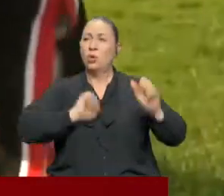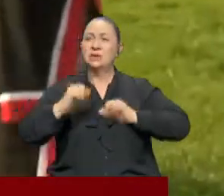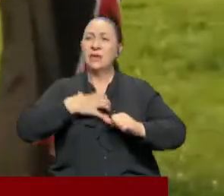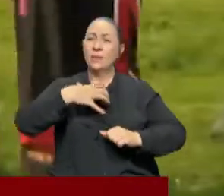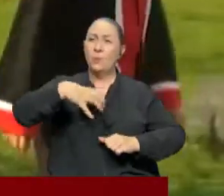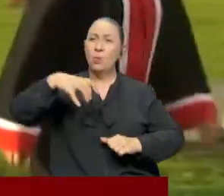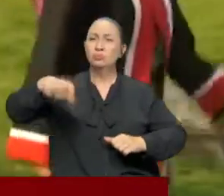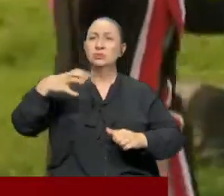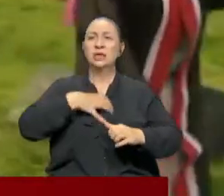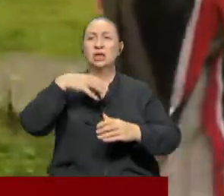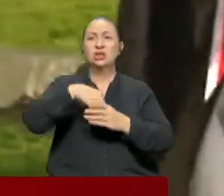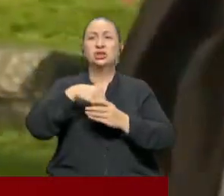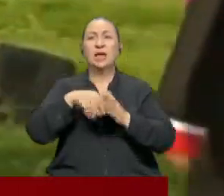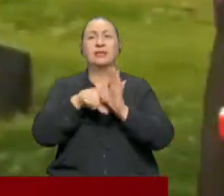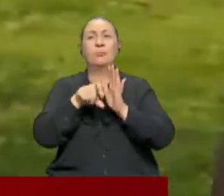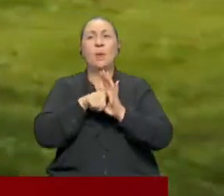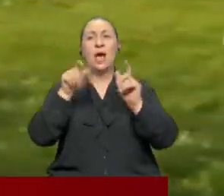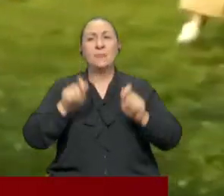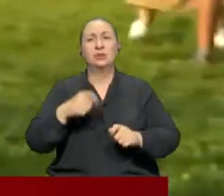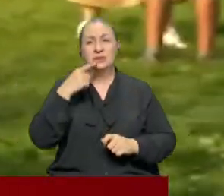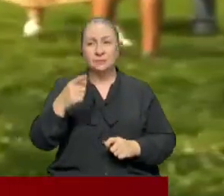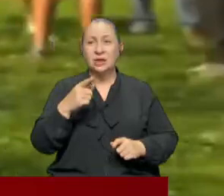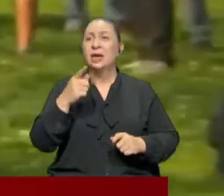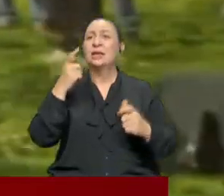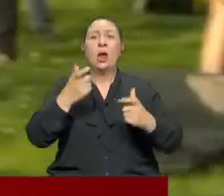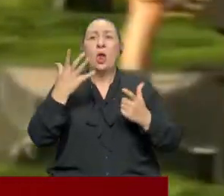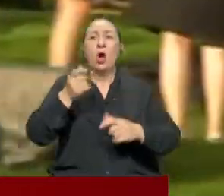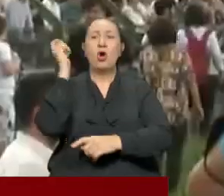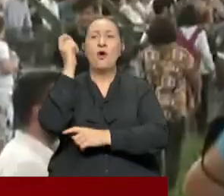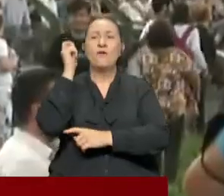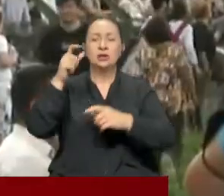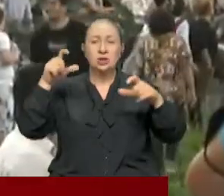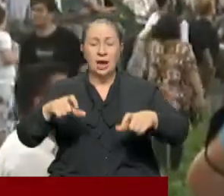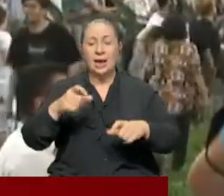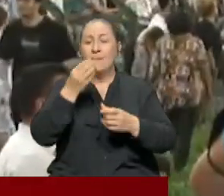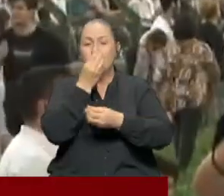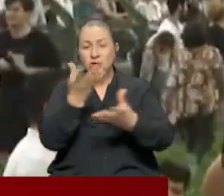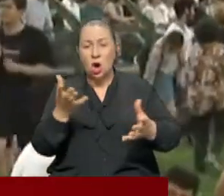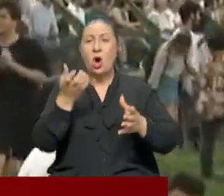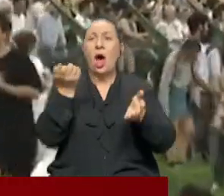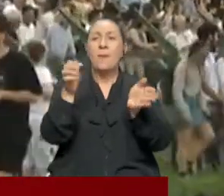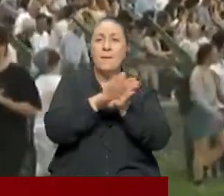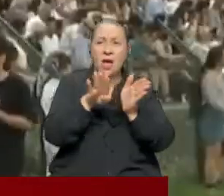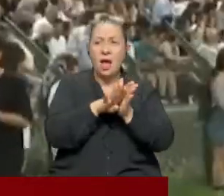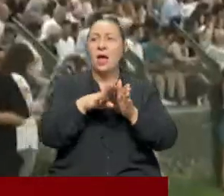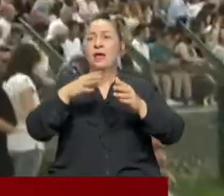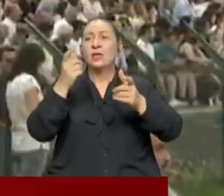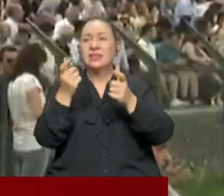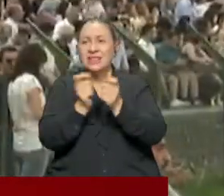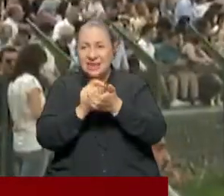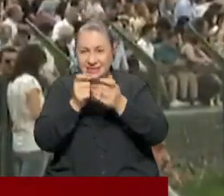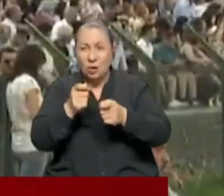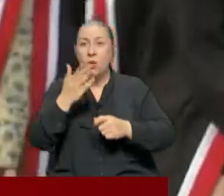bölüm kendi bünyesinde diploma töreni yapacak demiş. Yer olarak konferans salonu, kantin bahçesi, otopark, amfiler